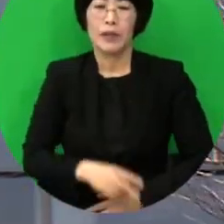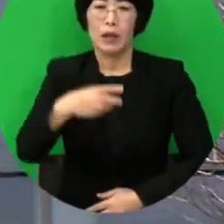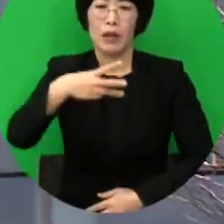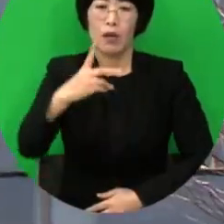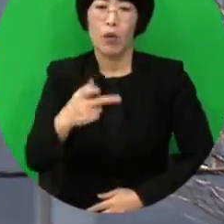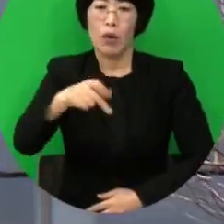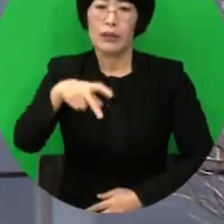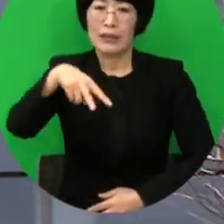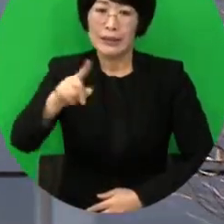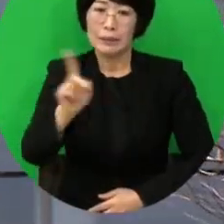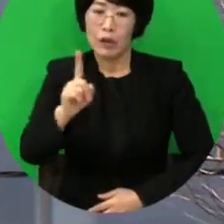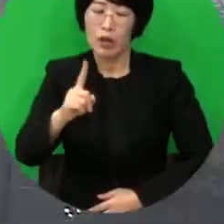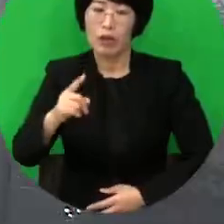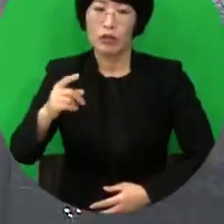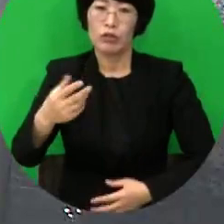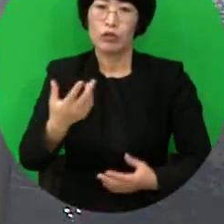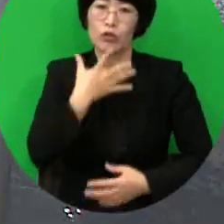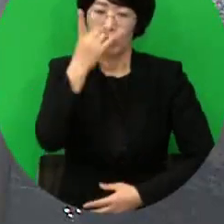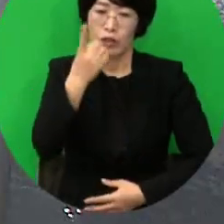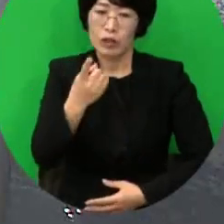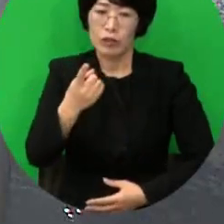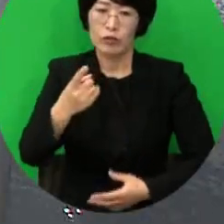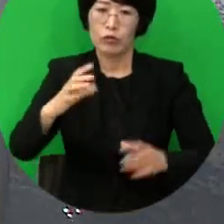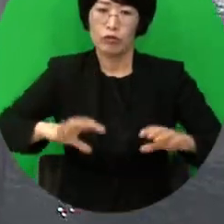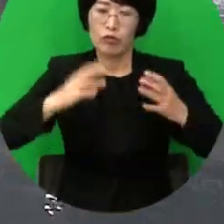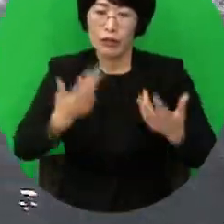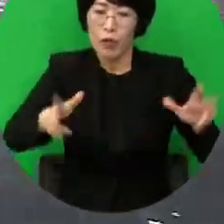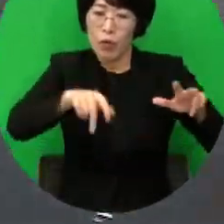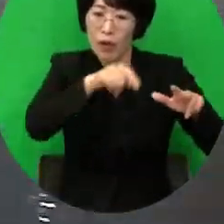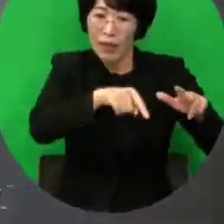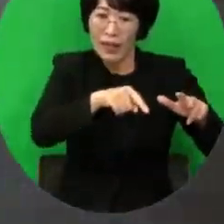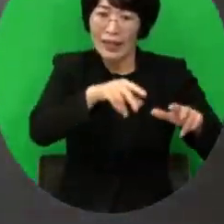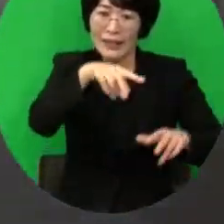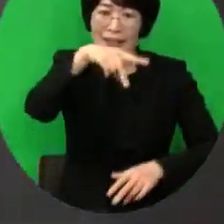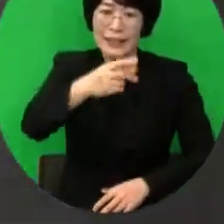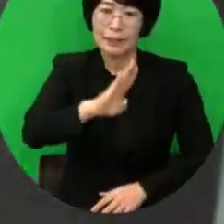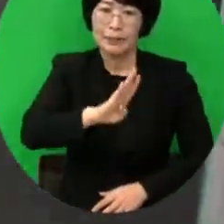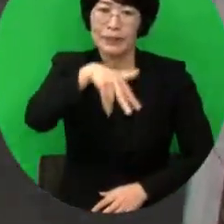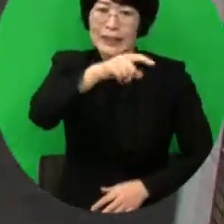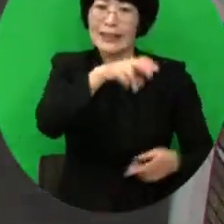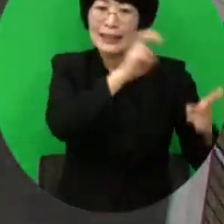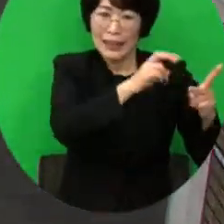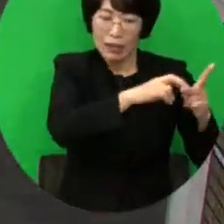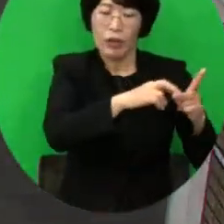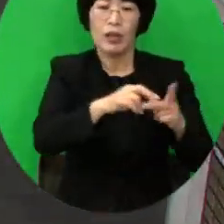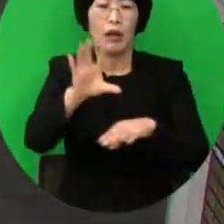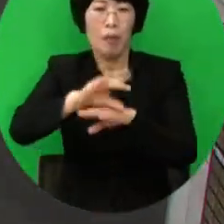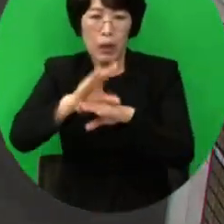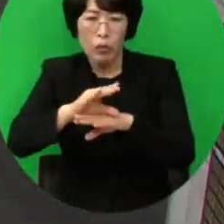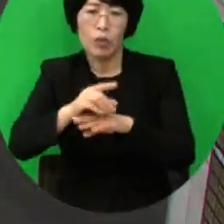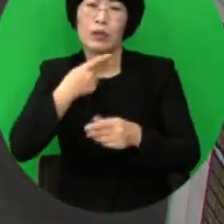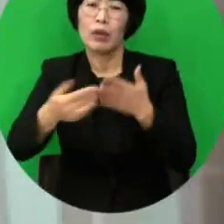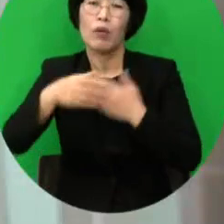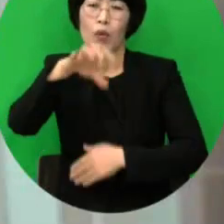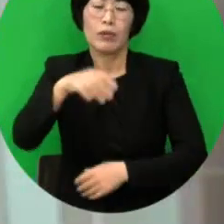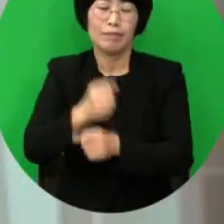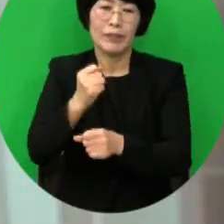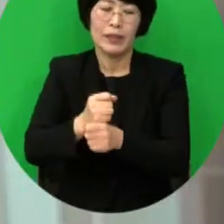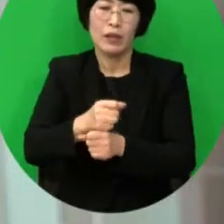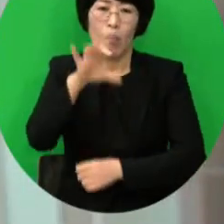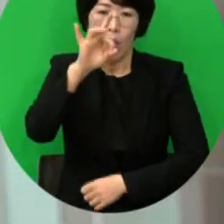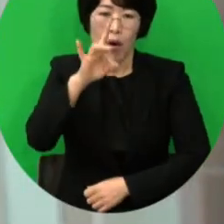로커스는 순천만 국가정원에 있는 국제스티센터에 스튜디오와 업무 체험 공간을 조성하기로 했습니다.